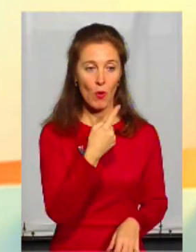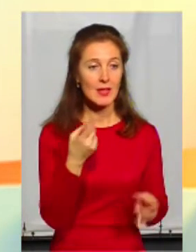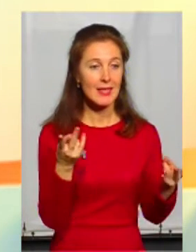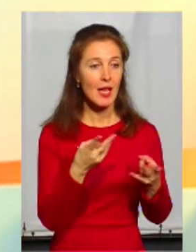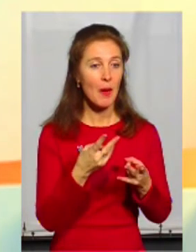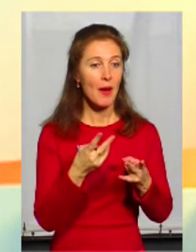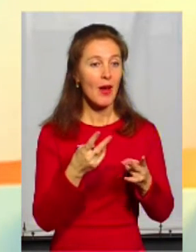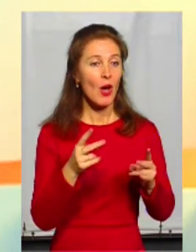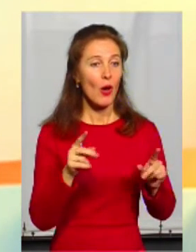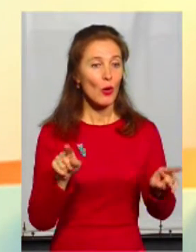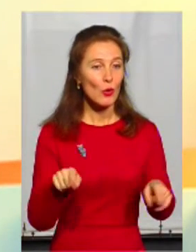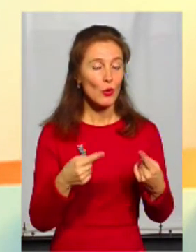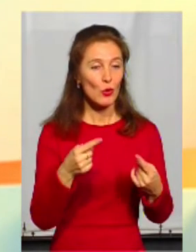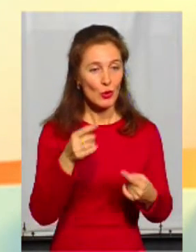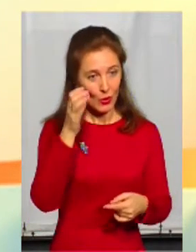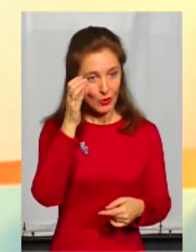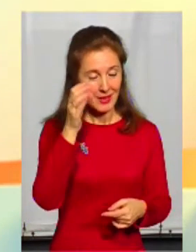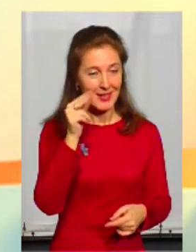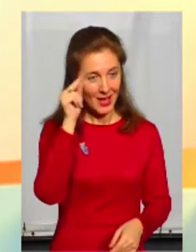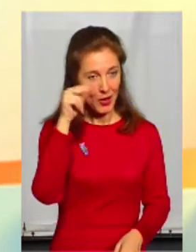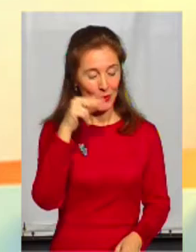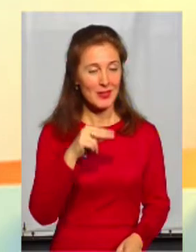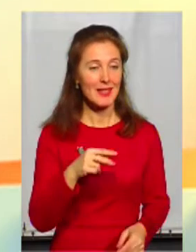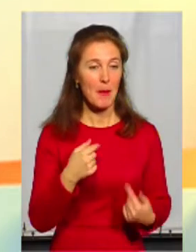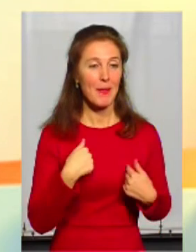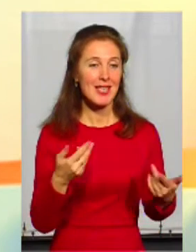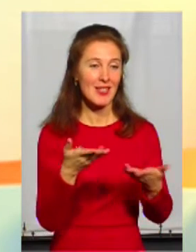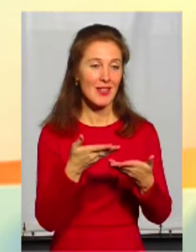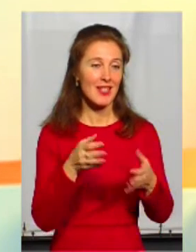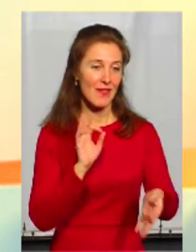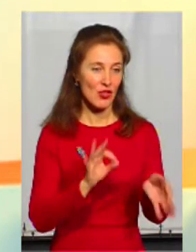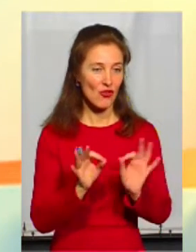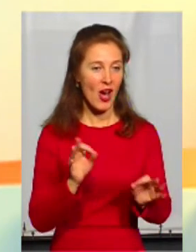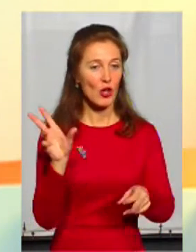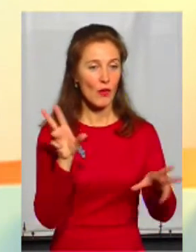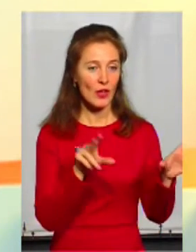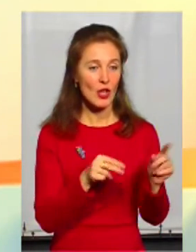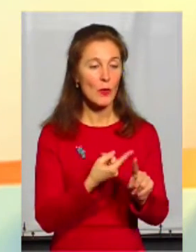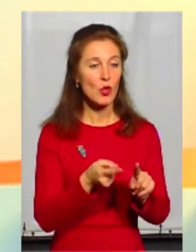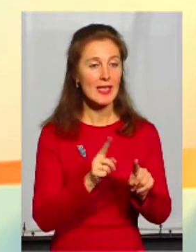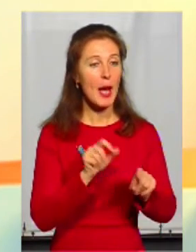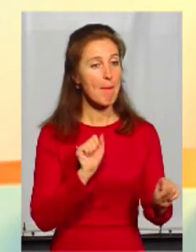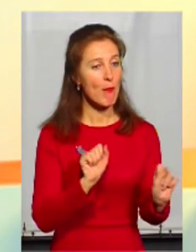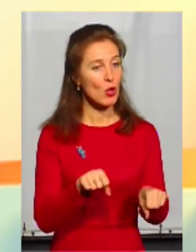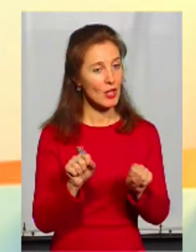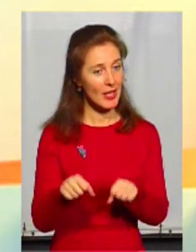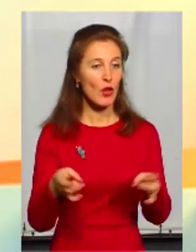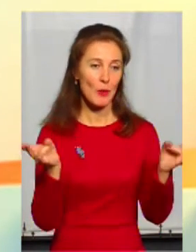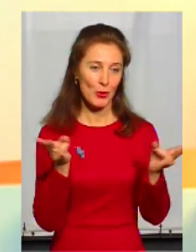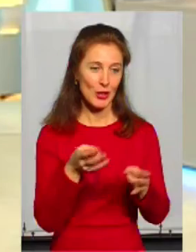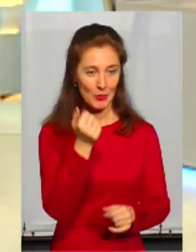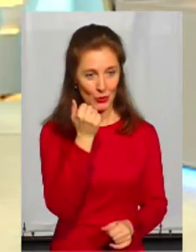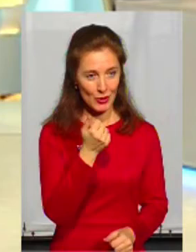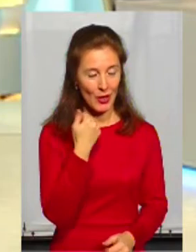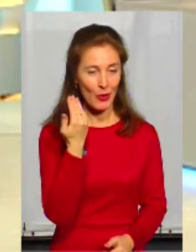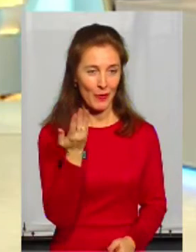теж удосконалювати кожному носієві. Тому ми, звичайно, вважаємо, що це можливо і потрібно.